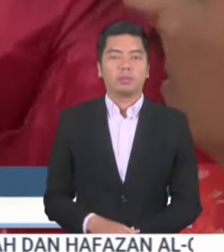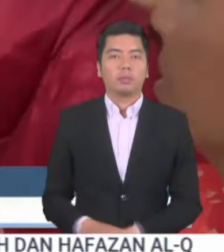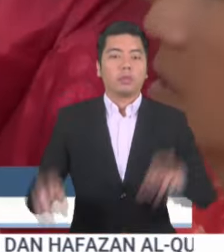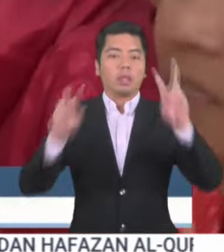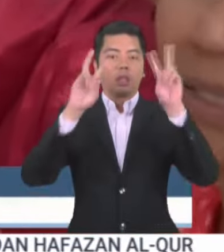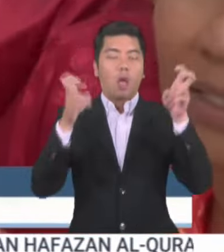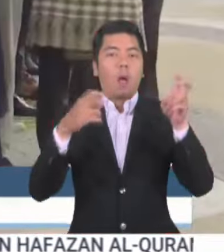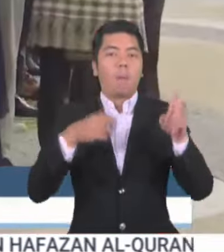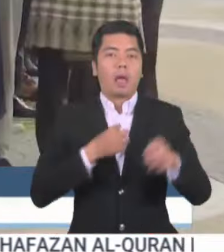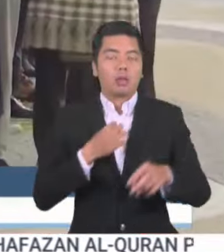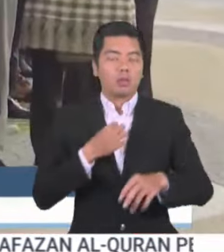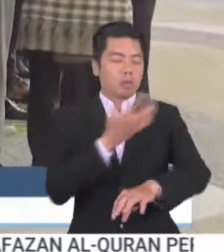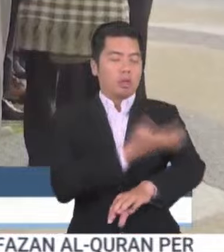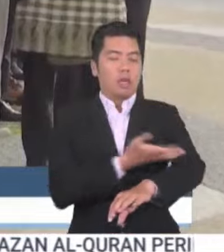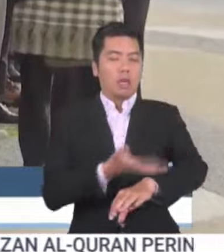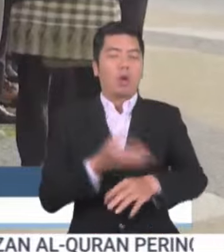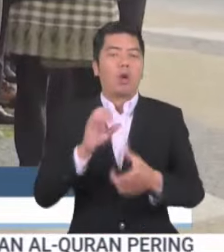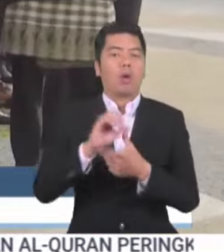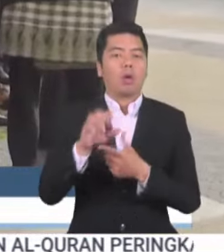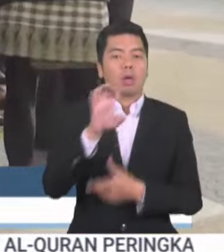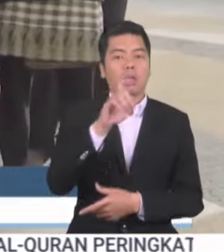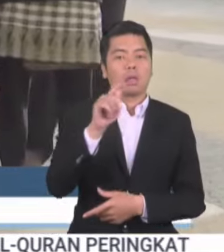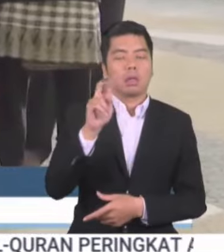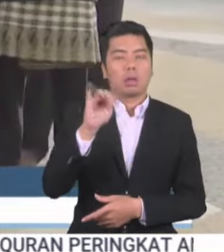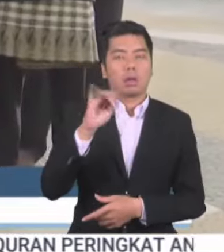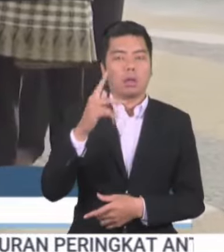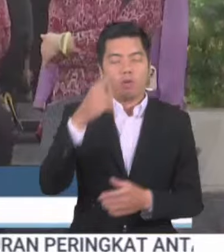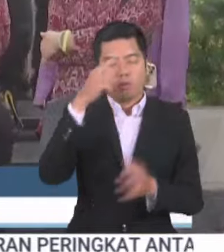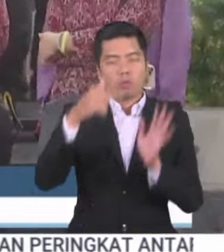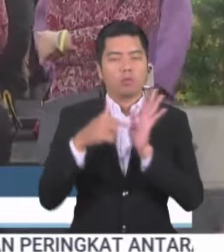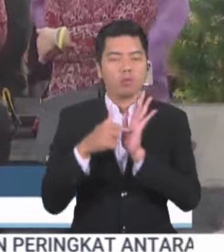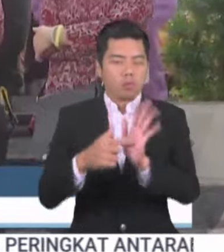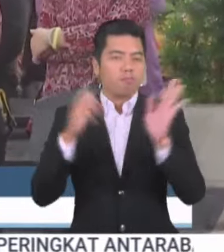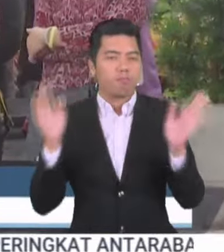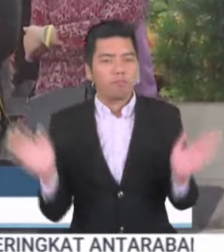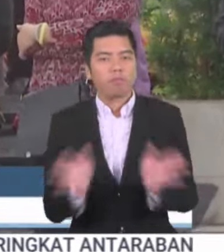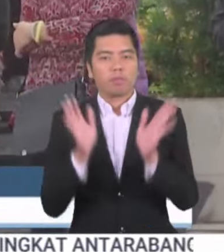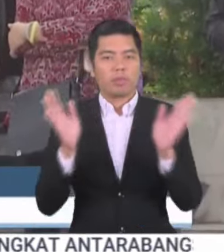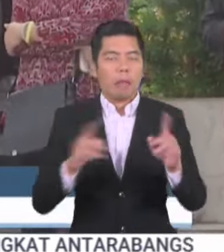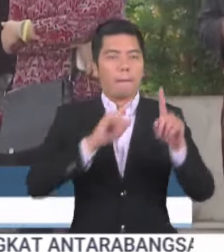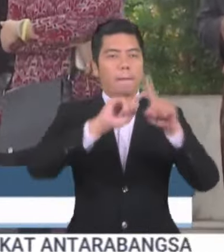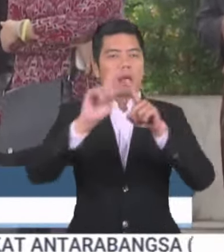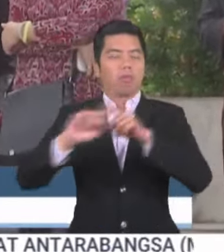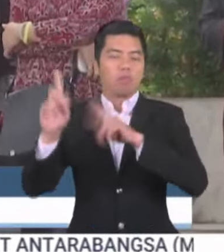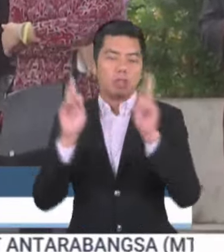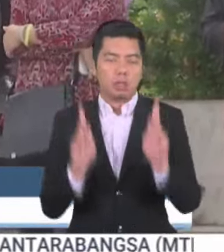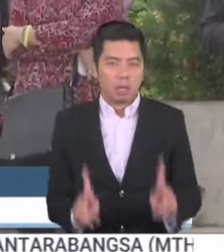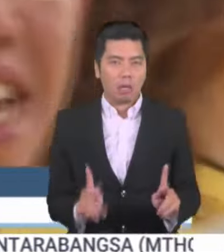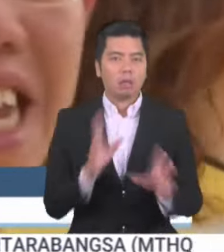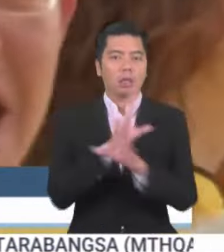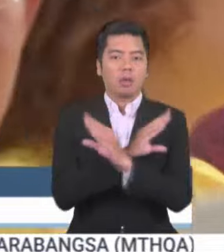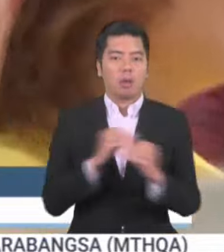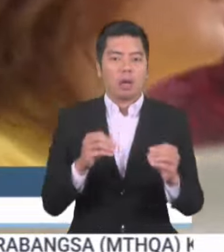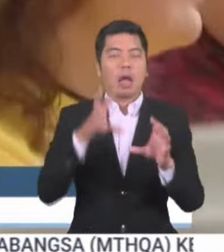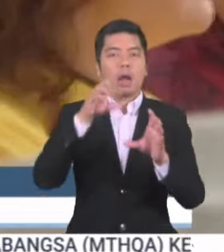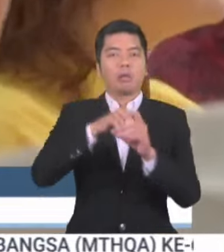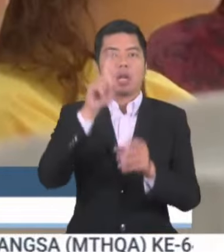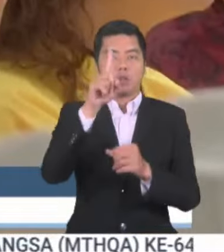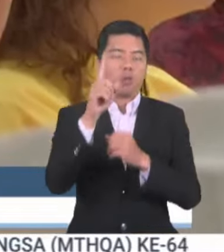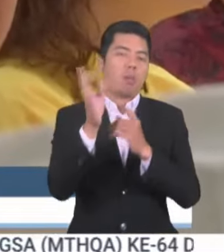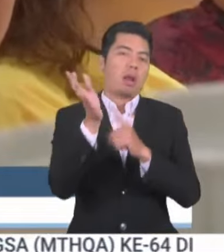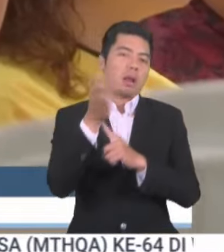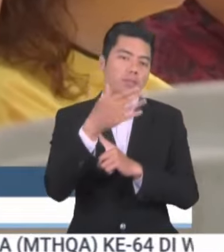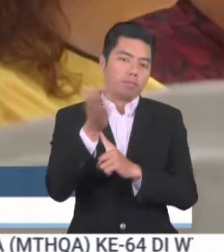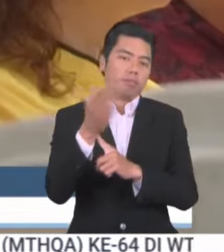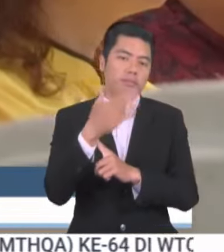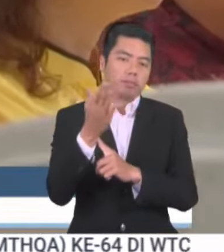Bertemakan pakaian tradisional atau etnik, memperlihatkan semangat perpaduan dan toleransi antara pelbagai kaum di Sarawak di bawah satu bendera.